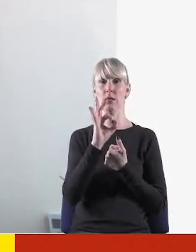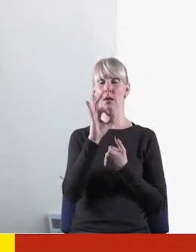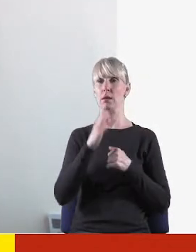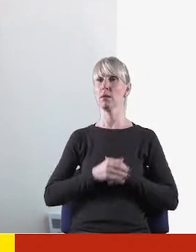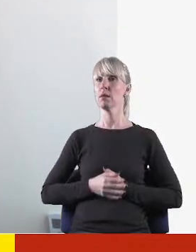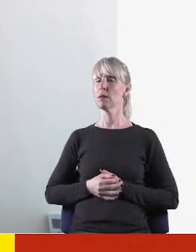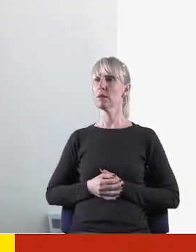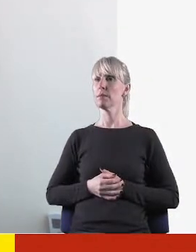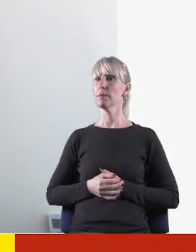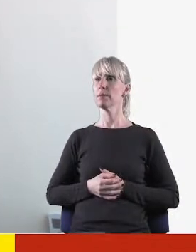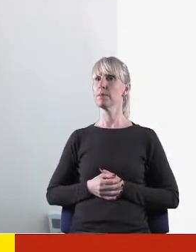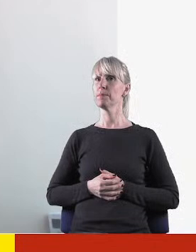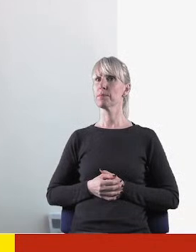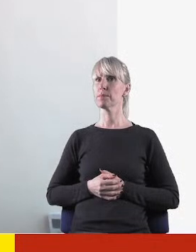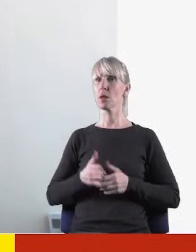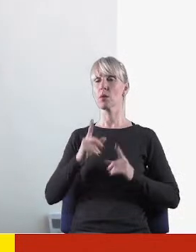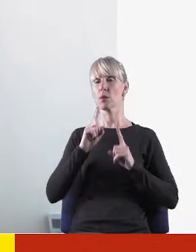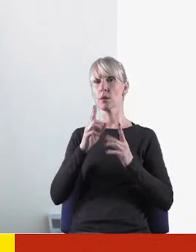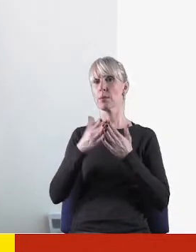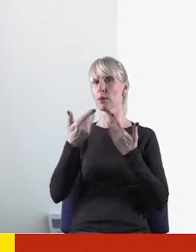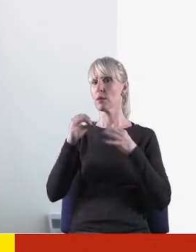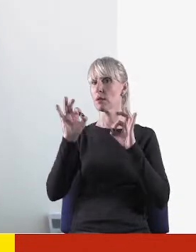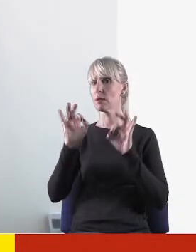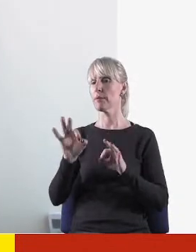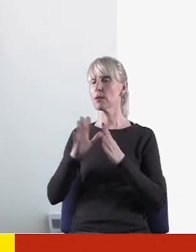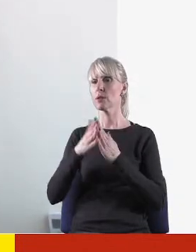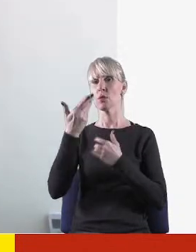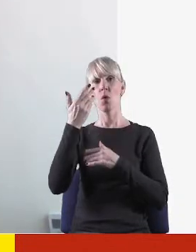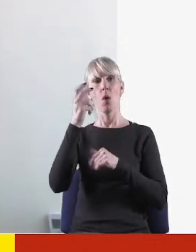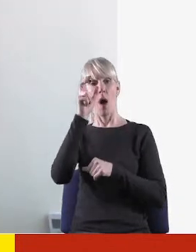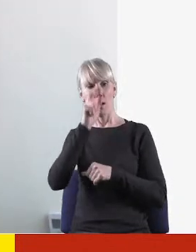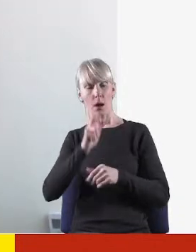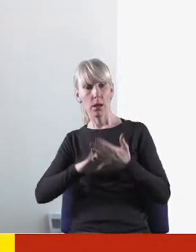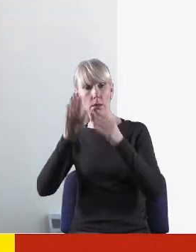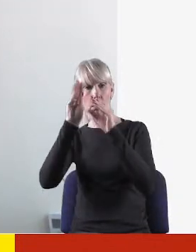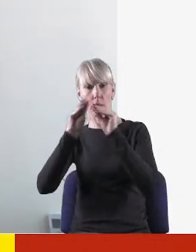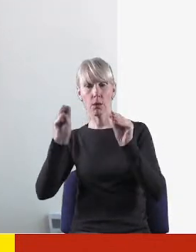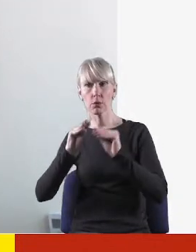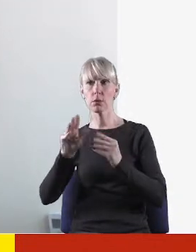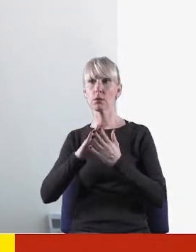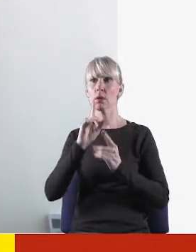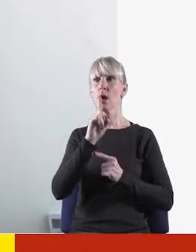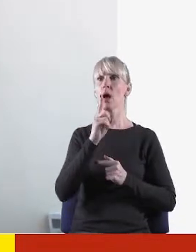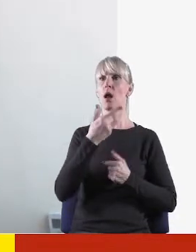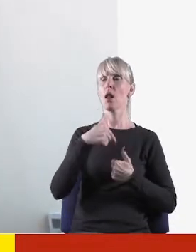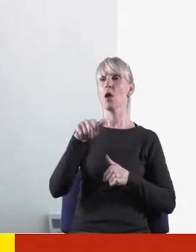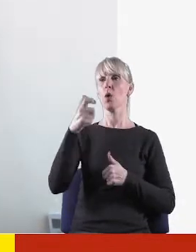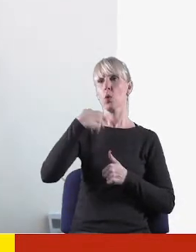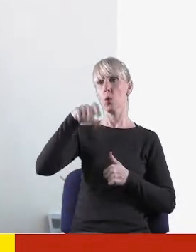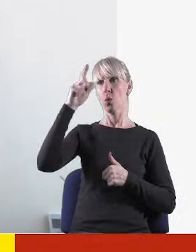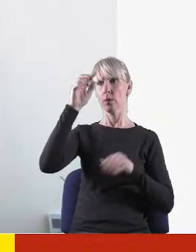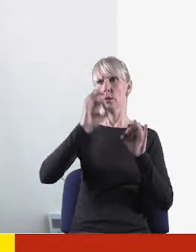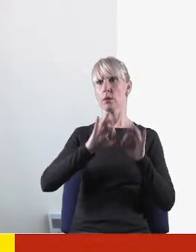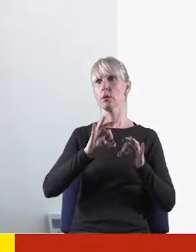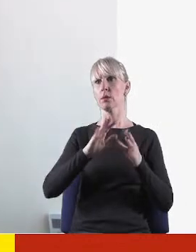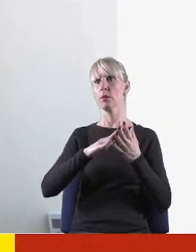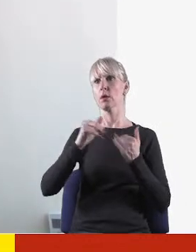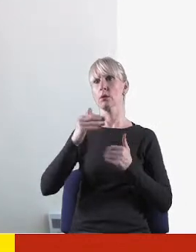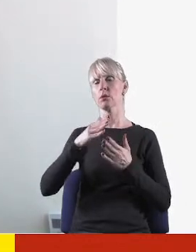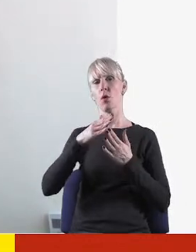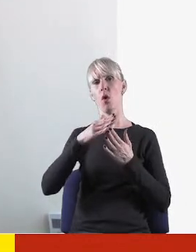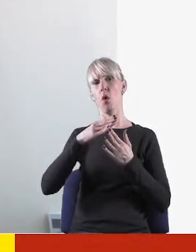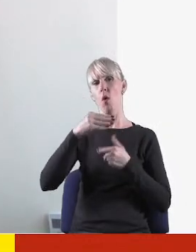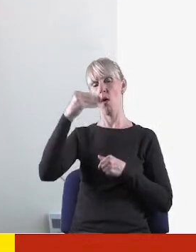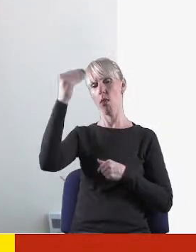zawiniła kadra ani metody ich nauczania, ale przede wszystkim głównym winowajcą to ta nauka zdalna tych